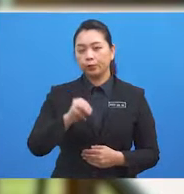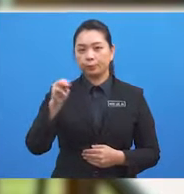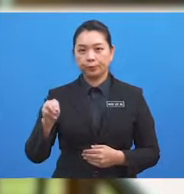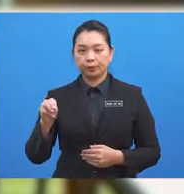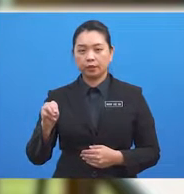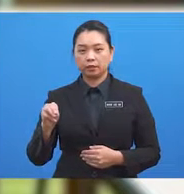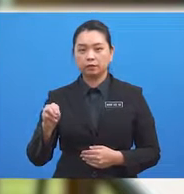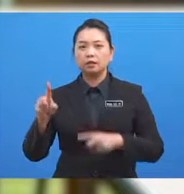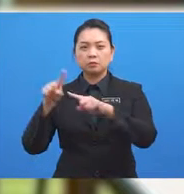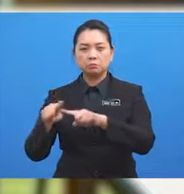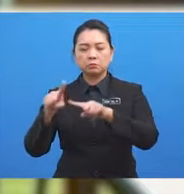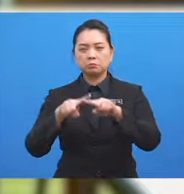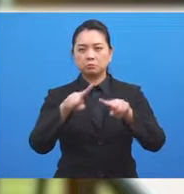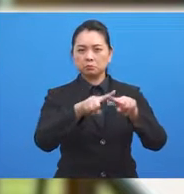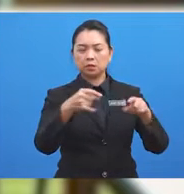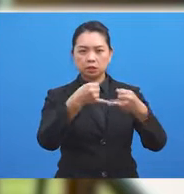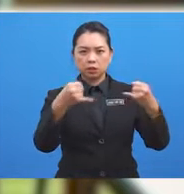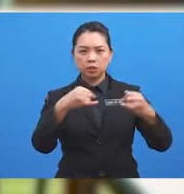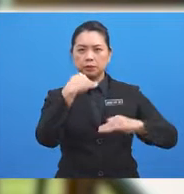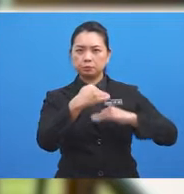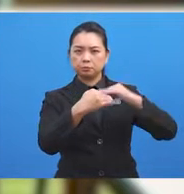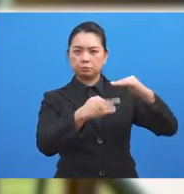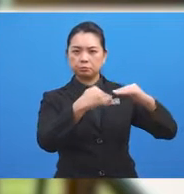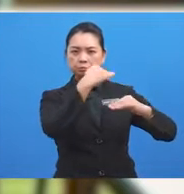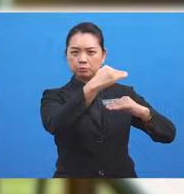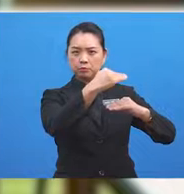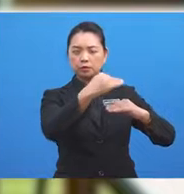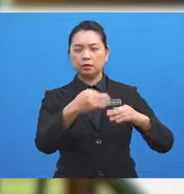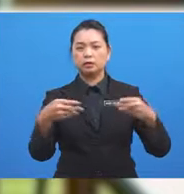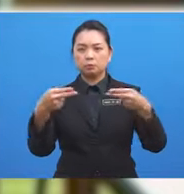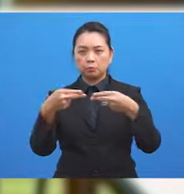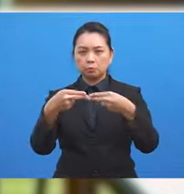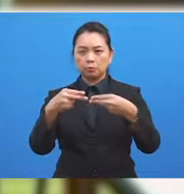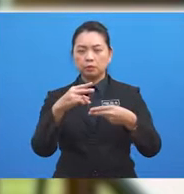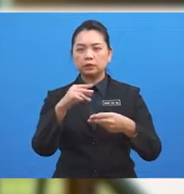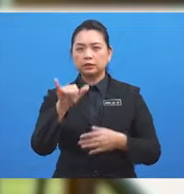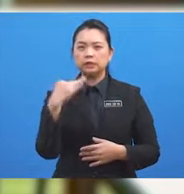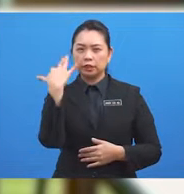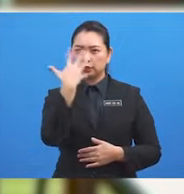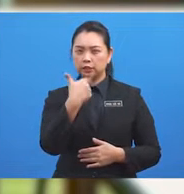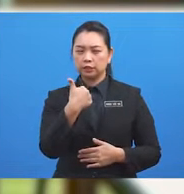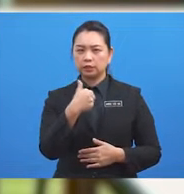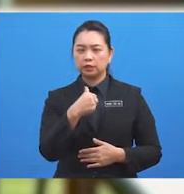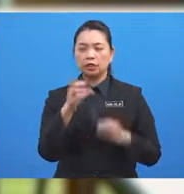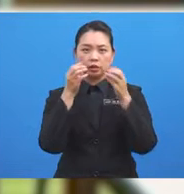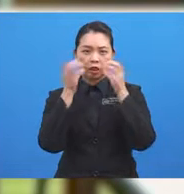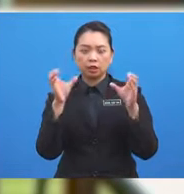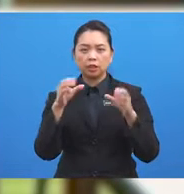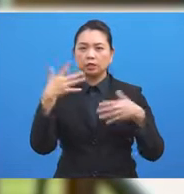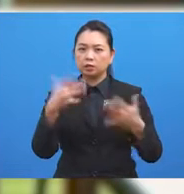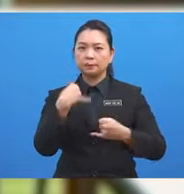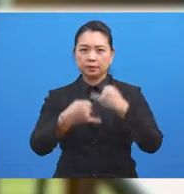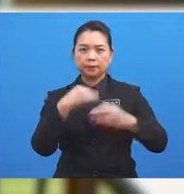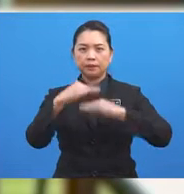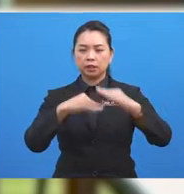Murid-murid, pelbagai jenis pembinaan jalan perhubungan yang canggih dan moden telah berjaya dibina